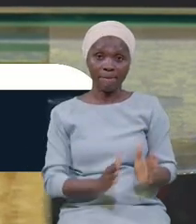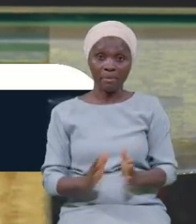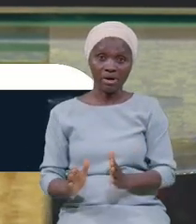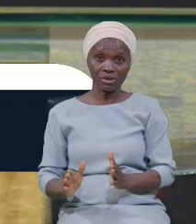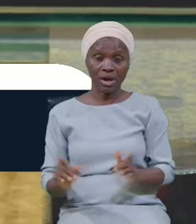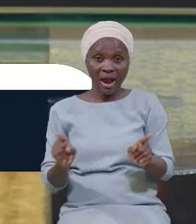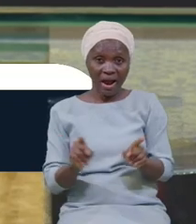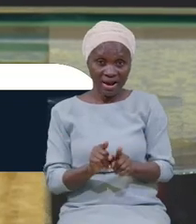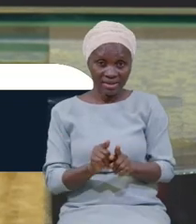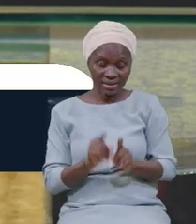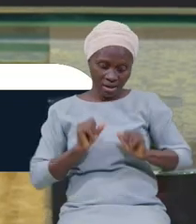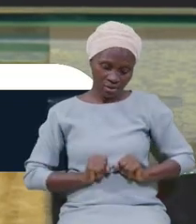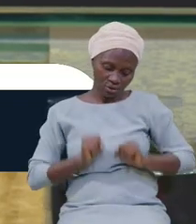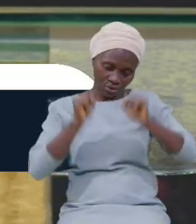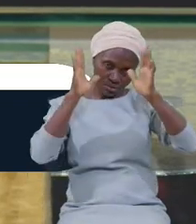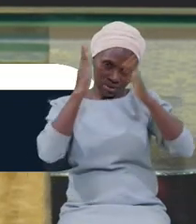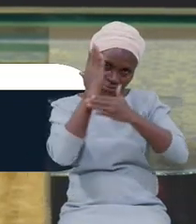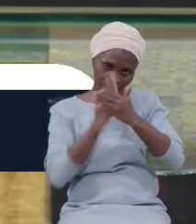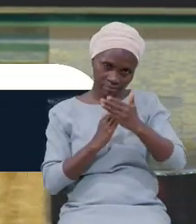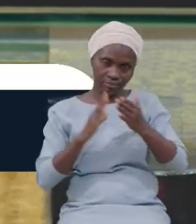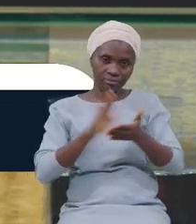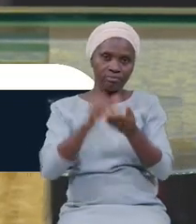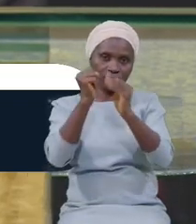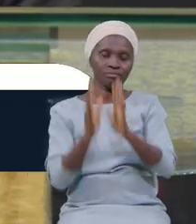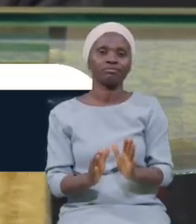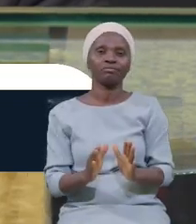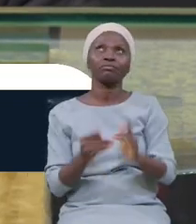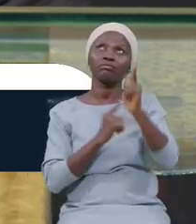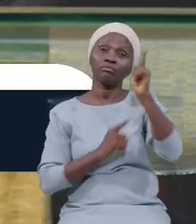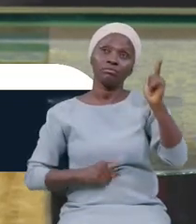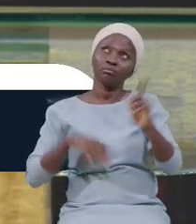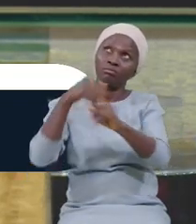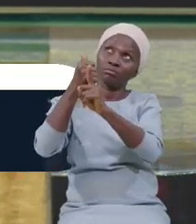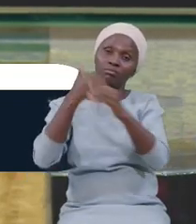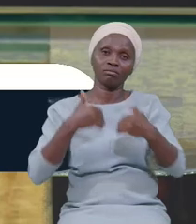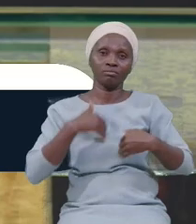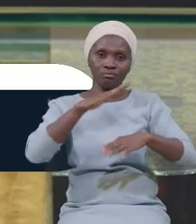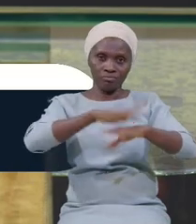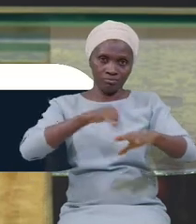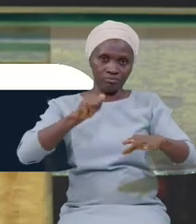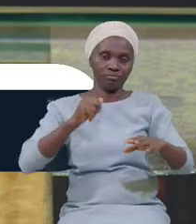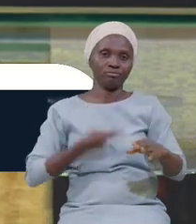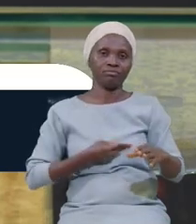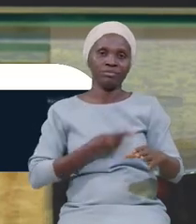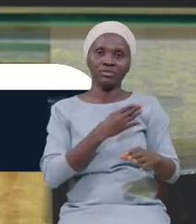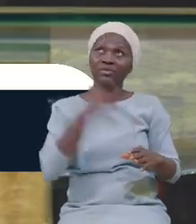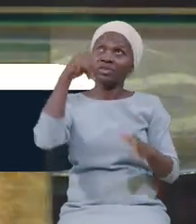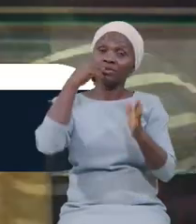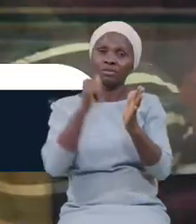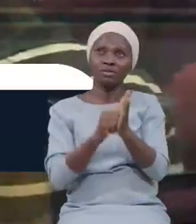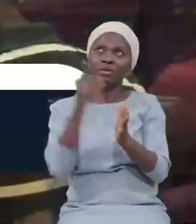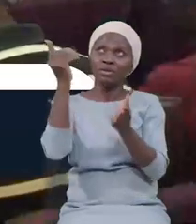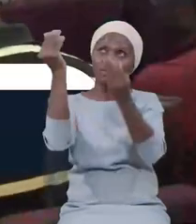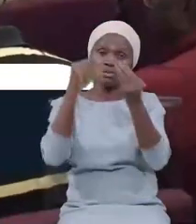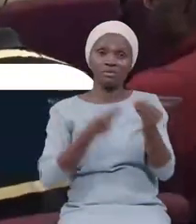tant que croyant soumis. Le Seigneur lui-même nous a appelés. Il a dit qu'il nous a